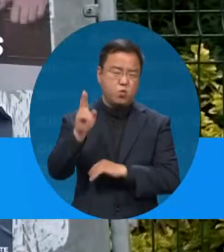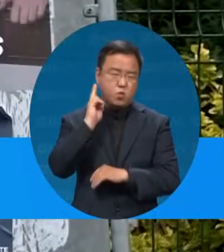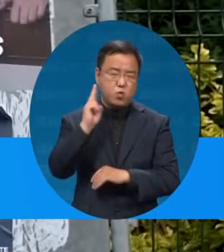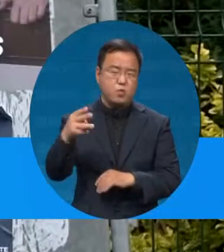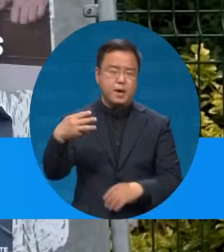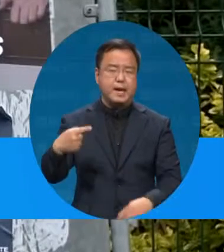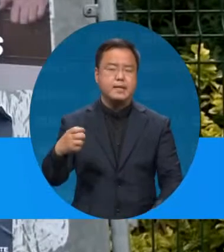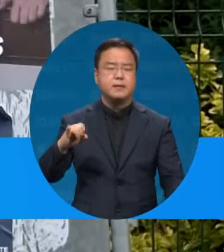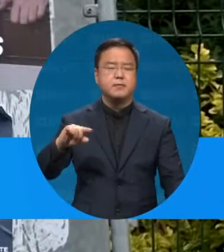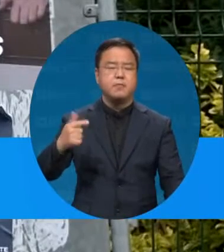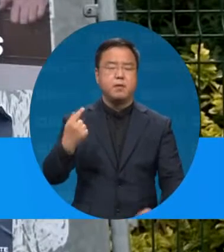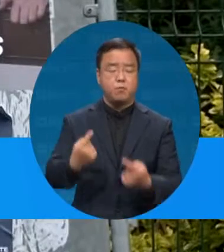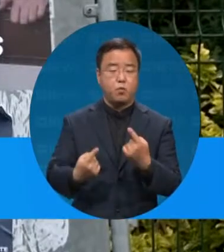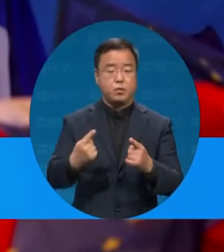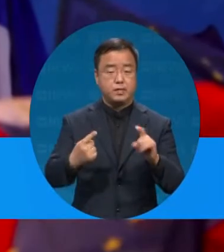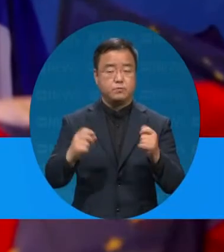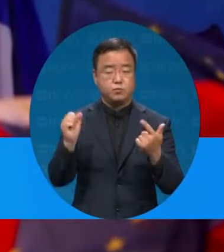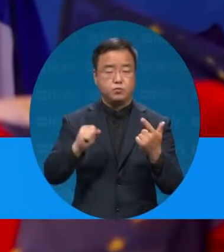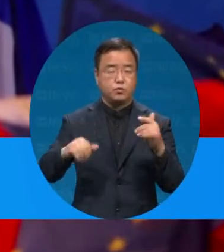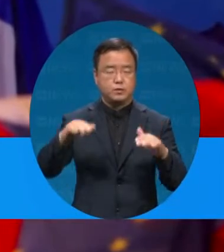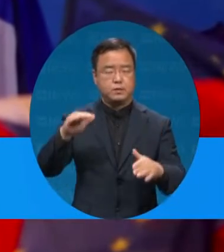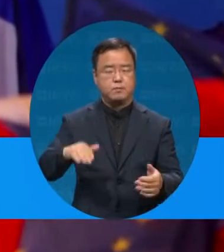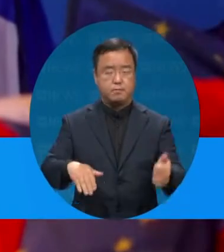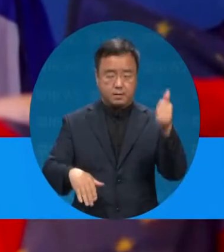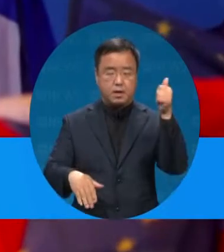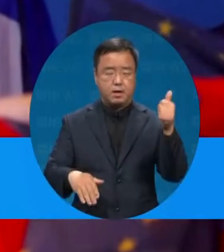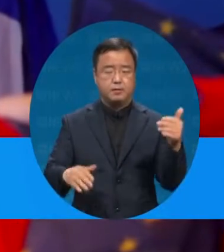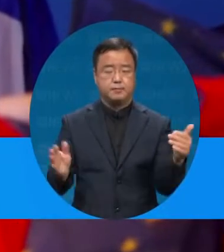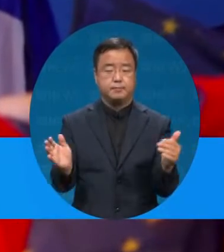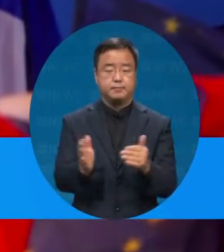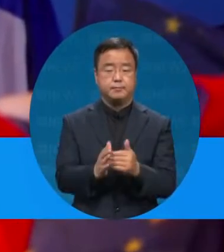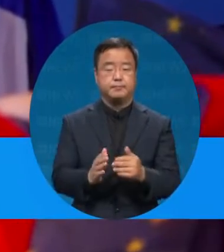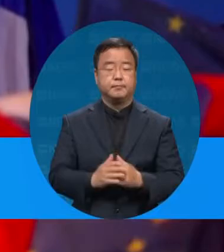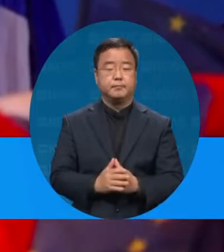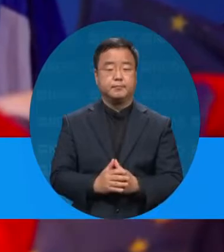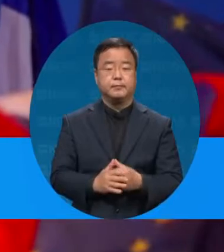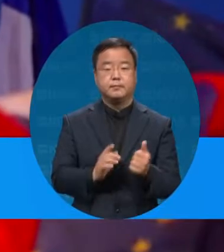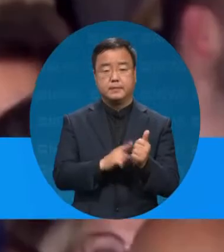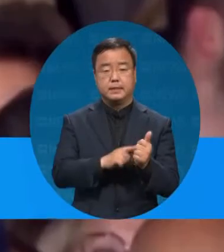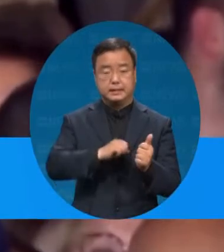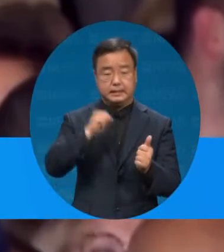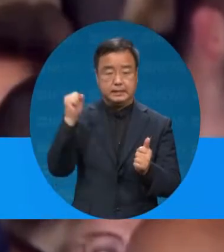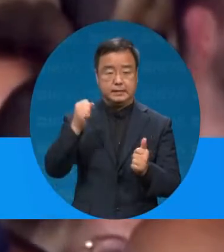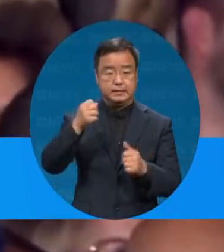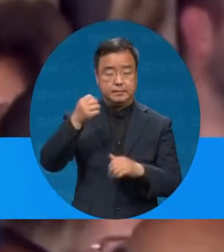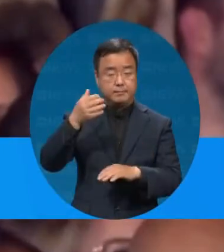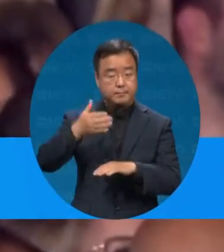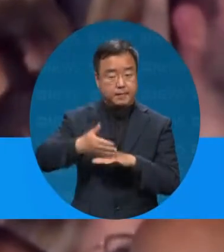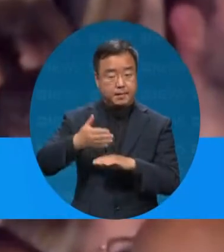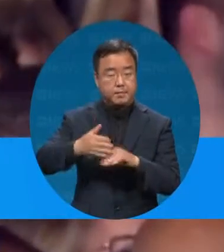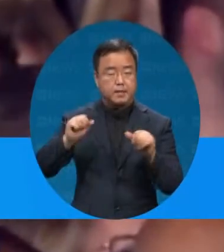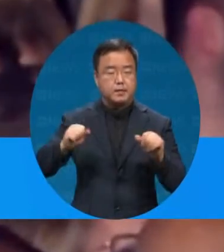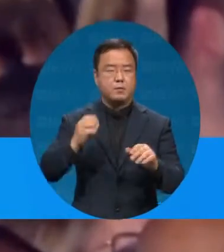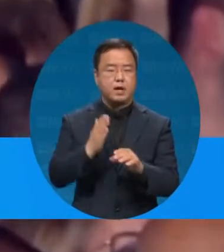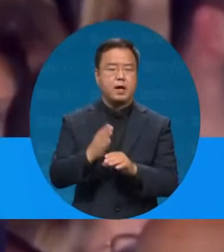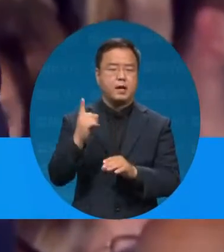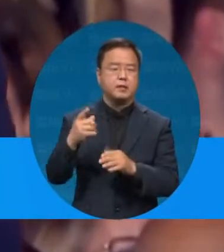약 16%포인트 차이로 앞서면서 연임에 성공했습니다. 그는 당선 사례에서 이제는 한 진영의